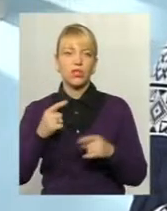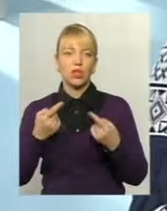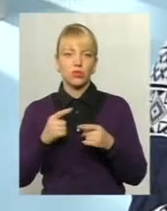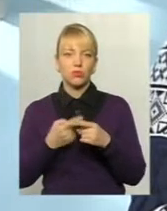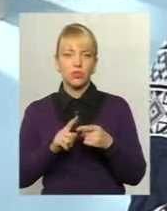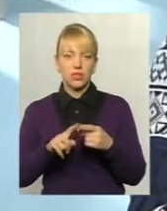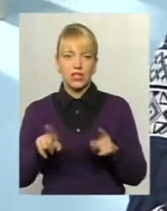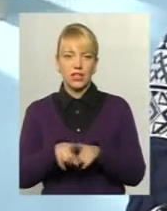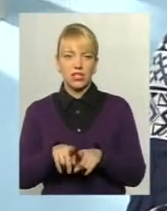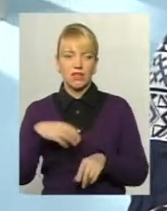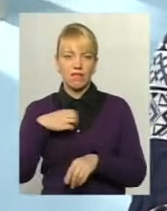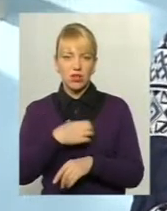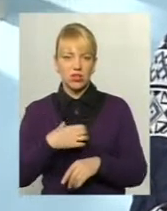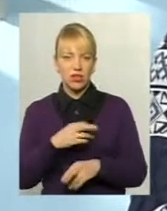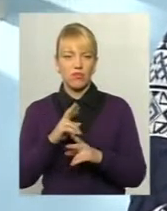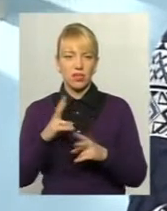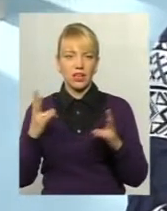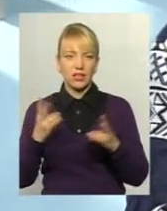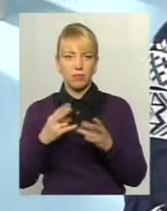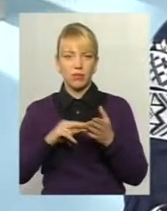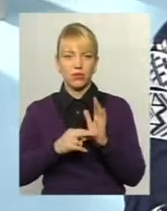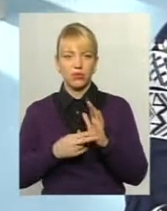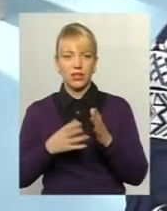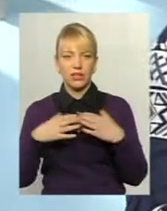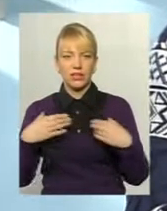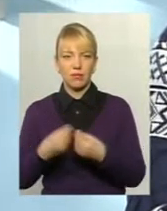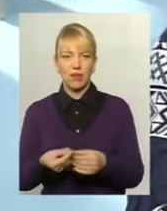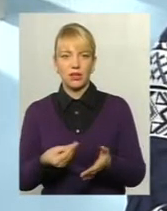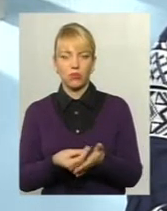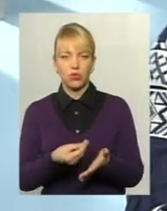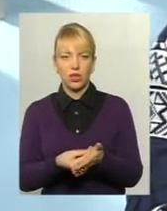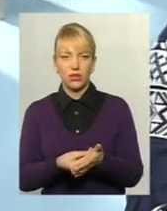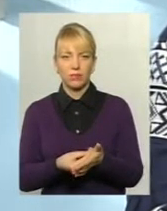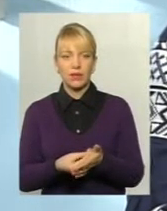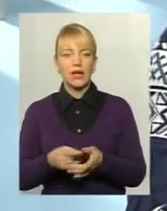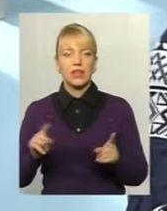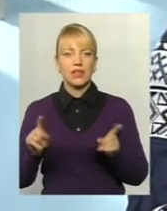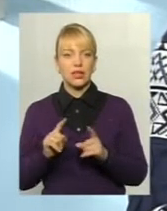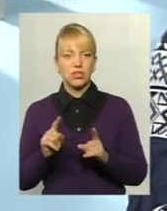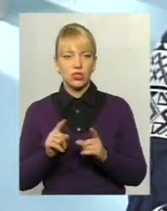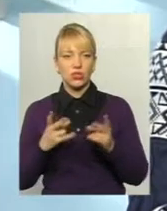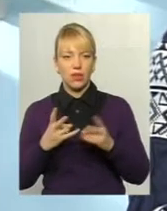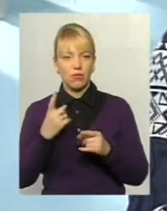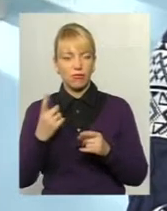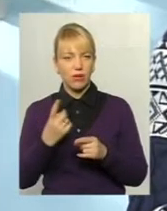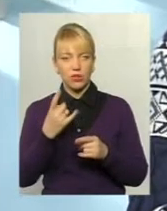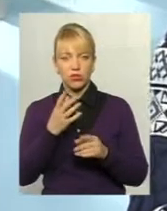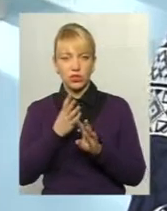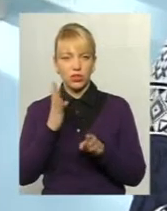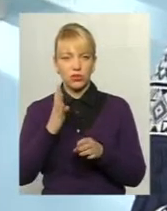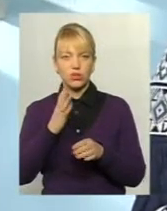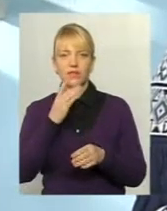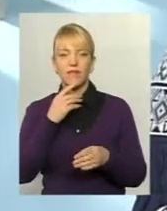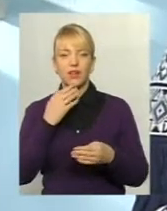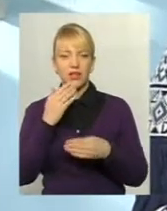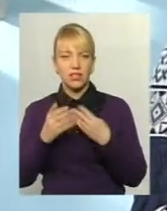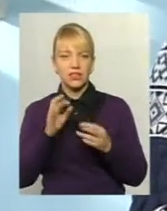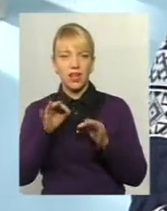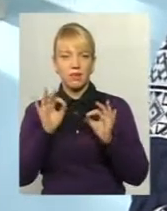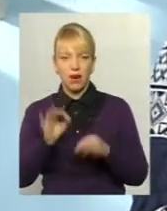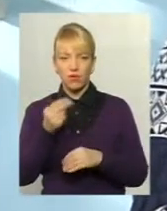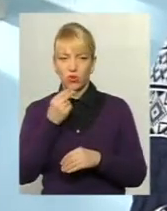теж дуже важливо, як треба планувати сімейний бюджет, на що в першу чергу треба звертатися і як правильно